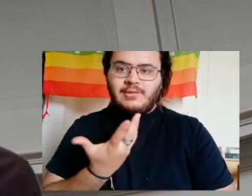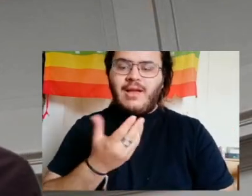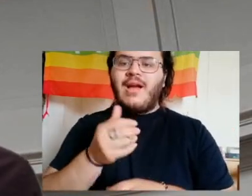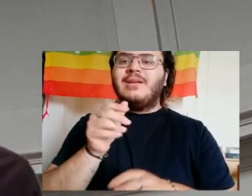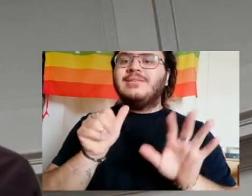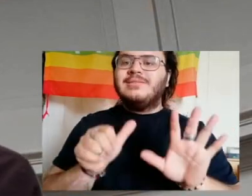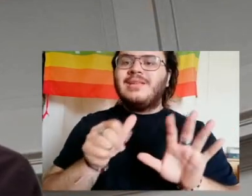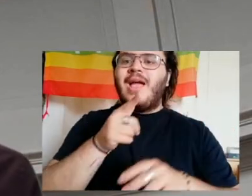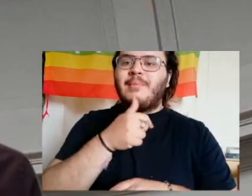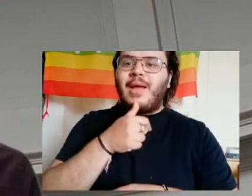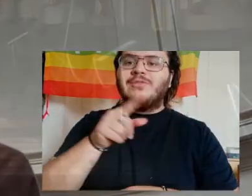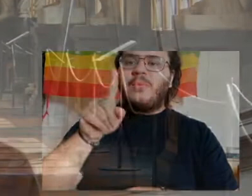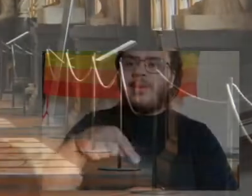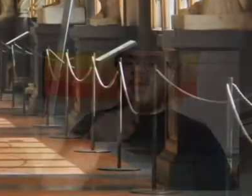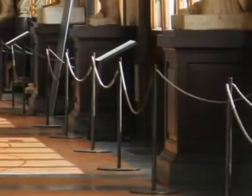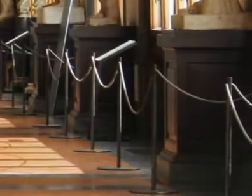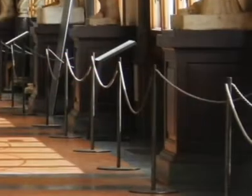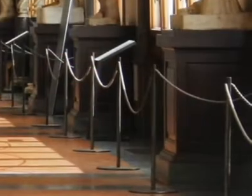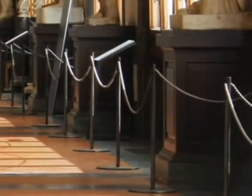marzo 1475.